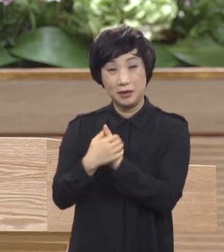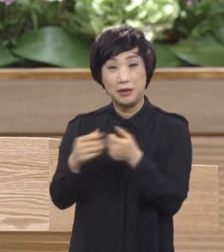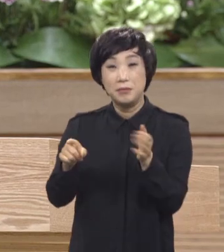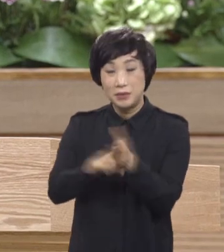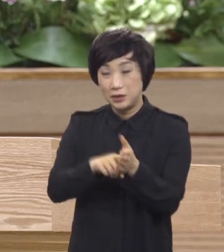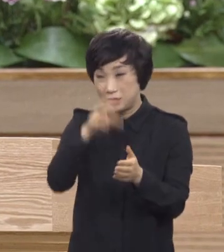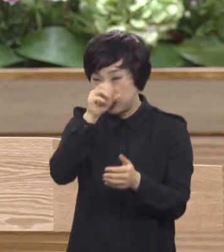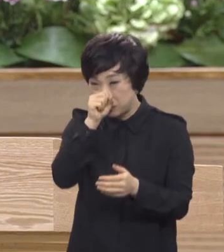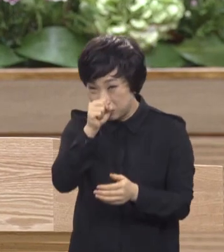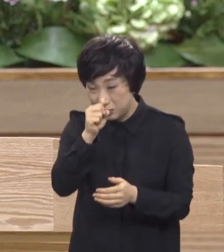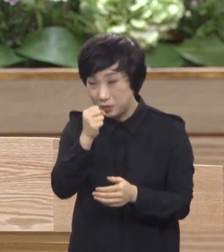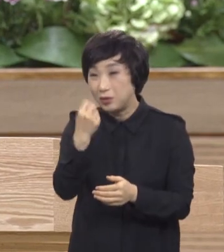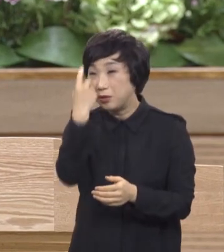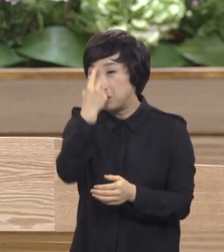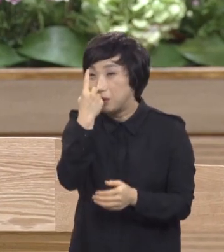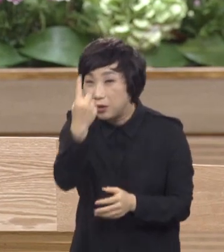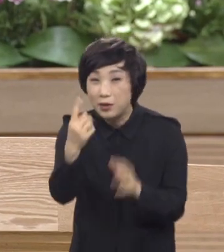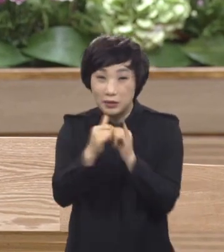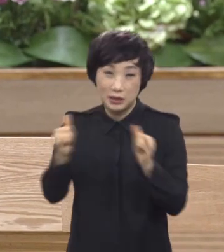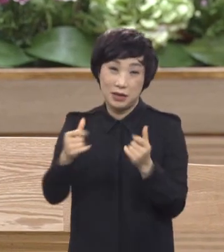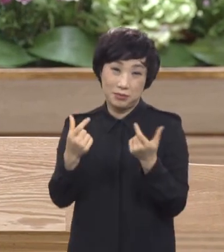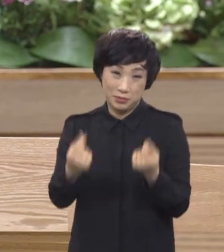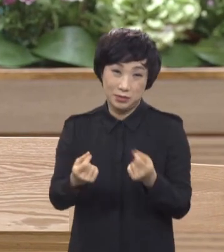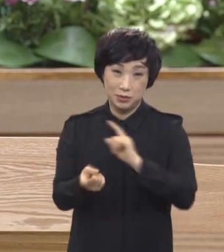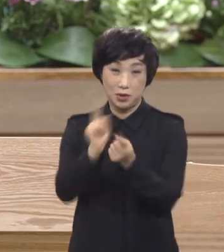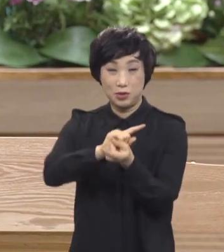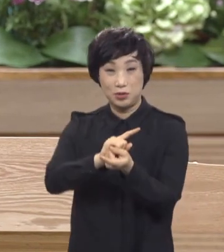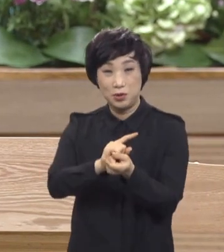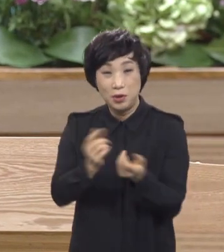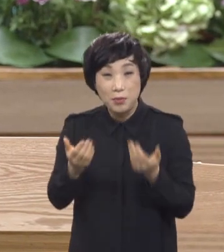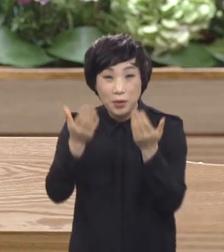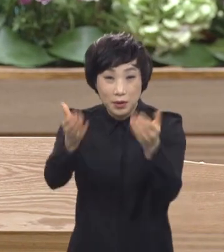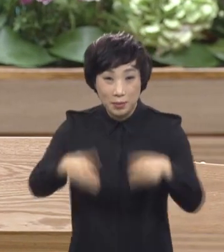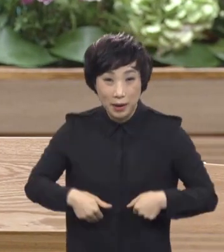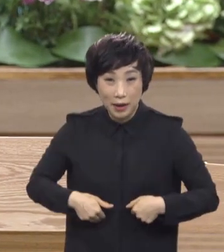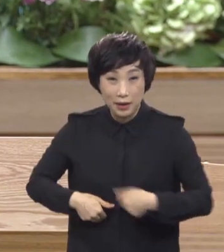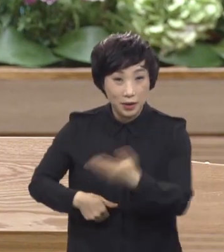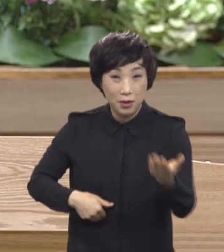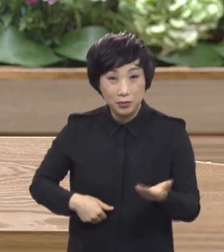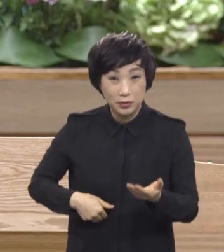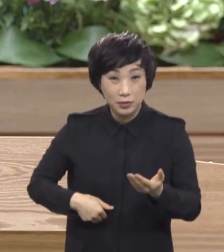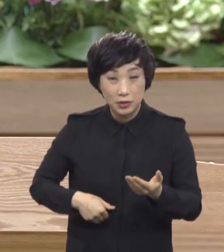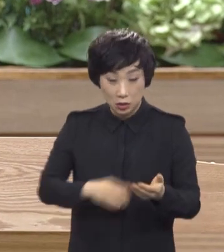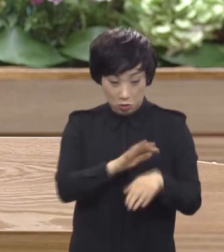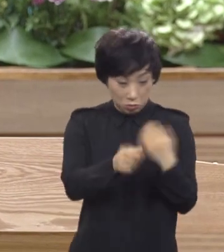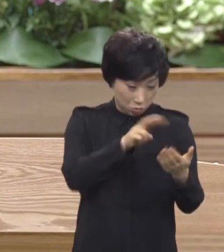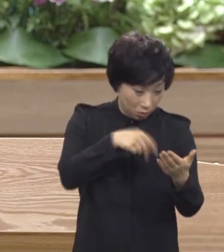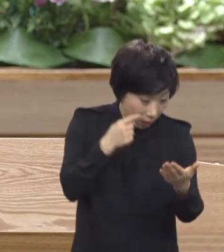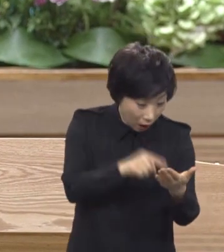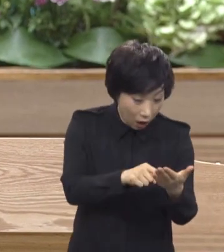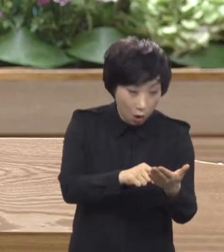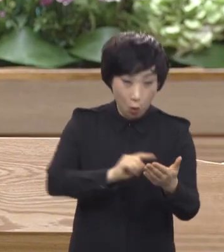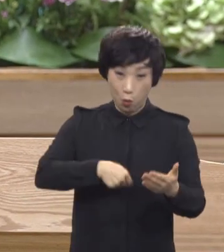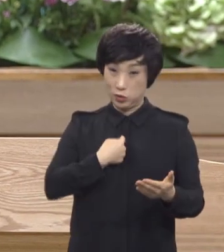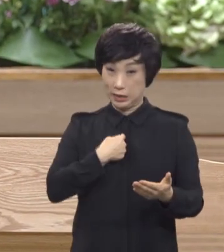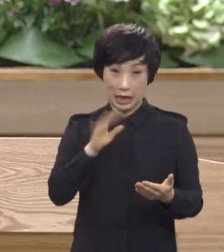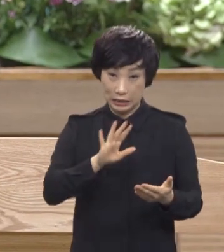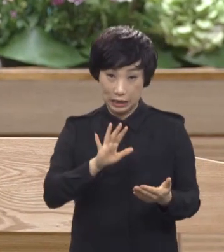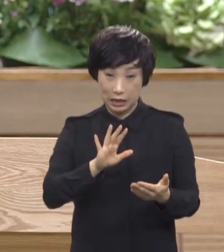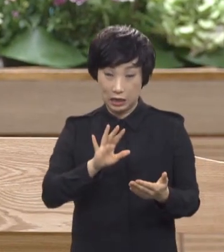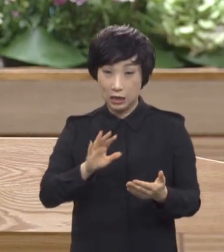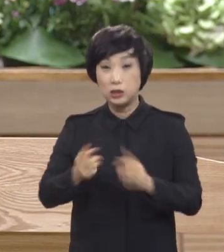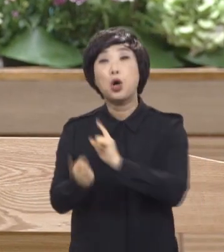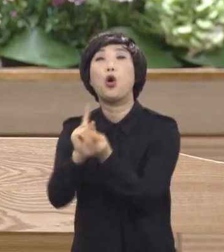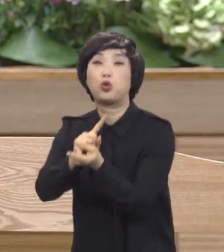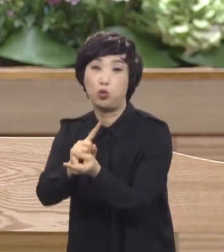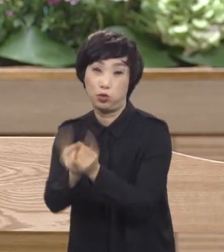형질이 같이 서로 봉사하라 여기는 혼자 하라는 데가 다 서로 서로 서로 서로 알아 그